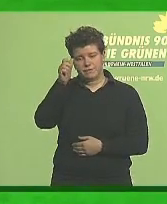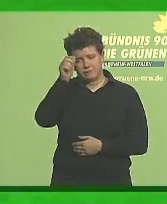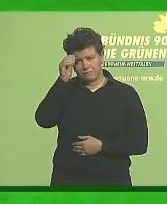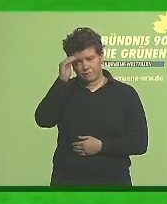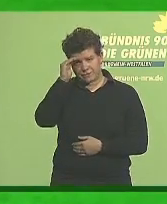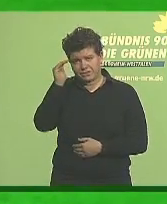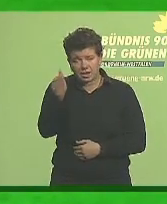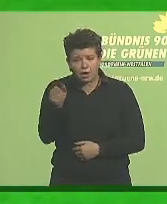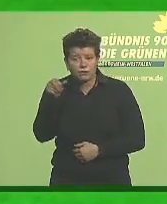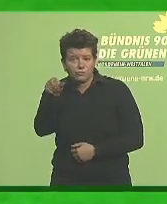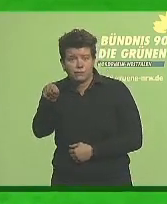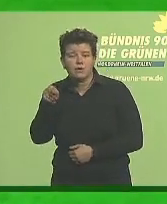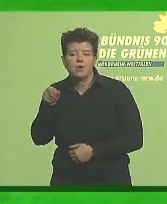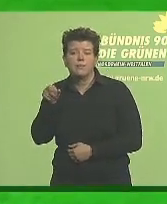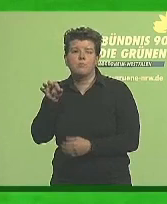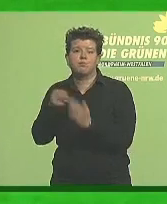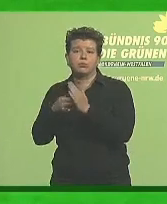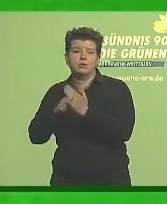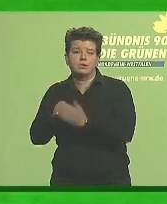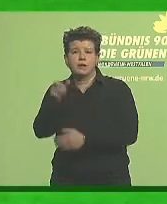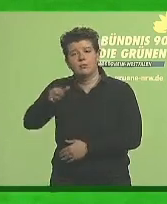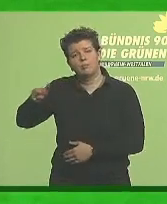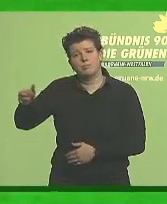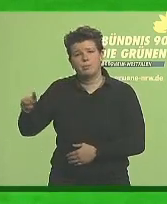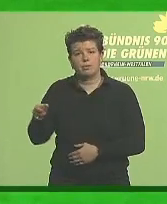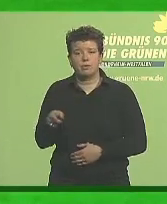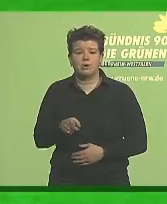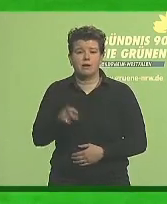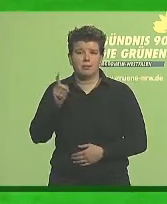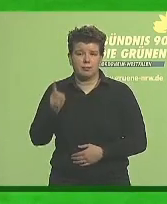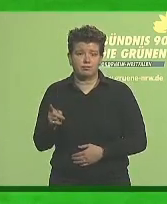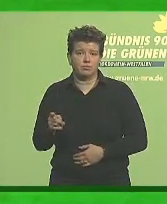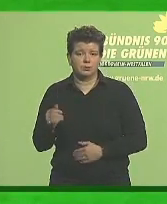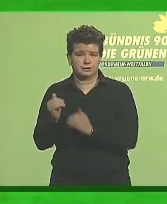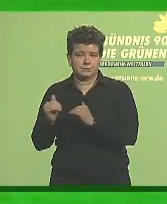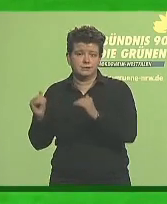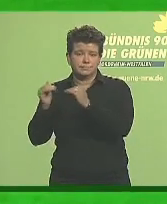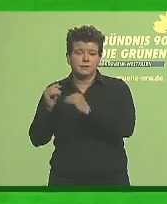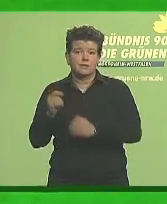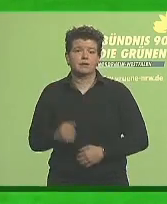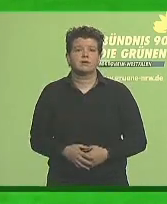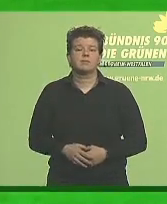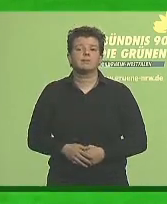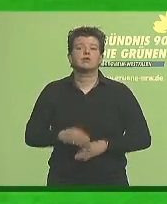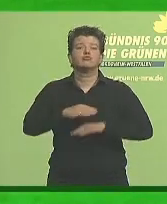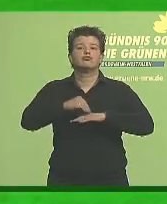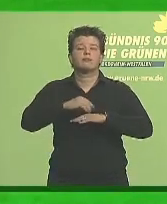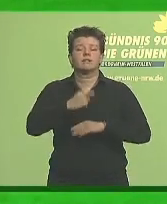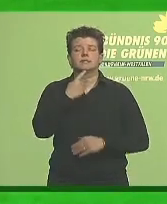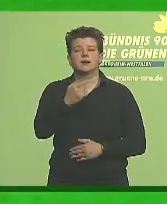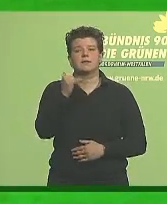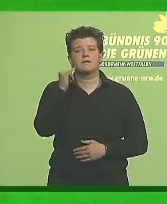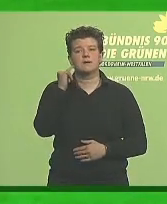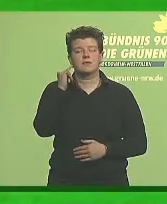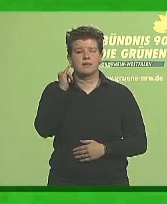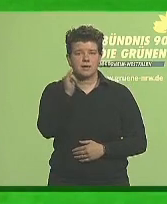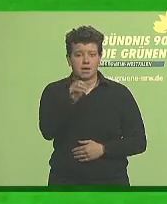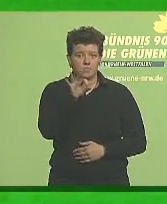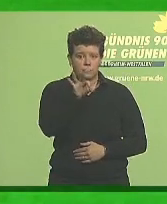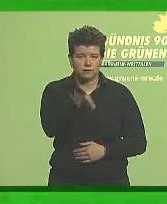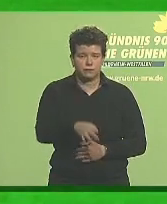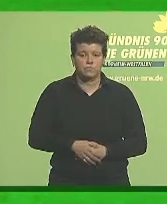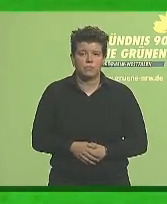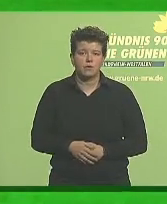Leitsatz, der in Schweden gilt, heißt, wer Ja sagen soll zu einem Endlager, der muss auch das Recht